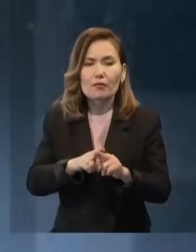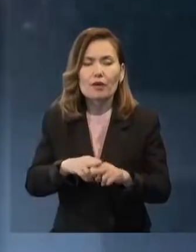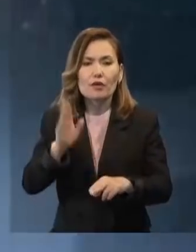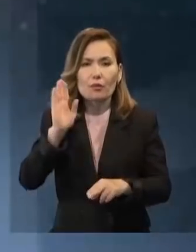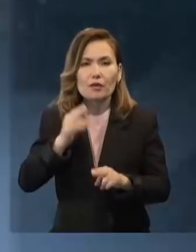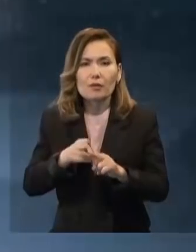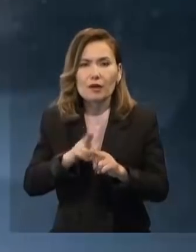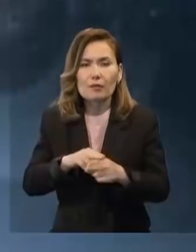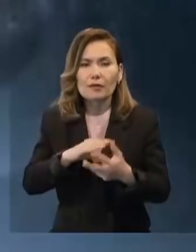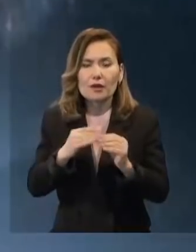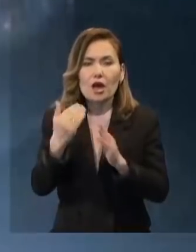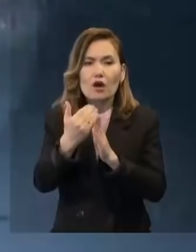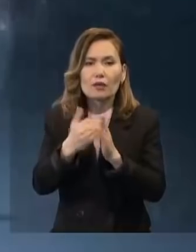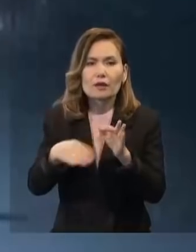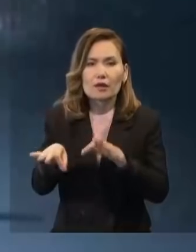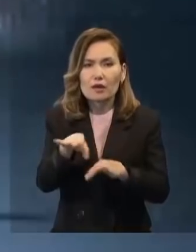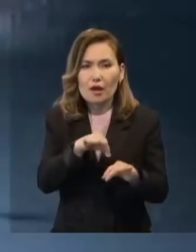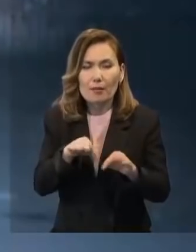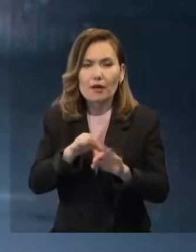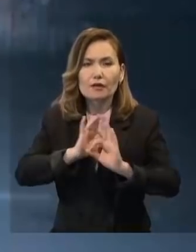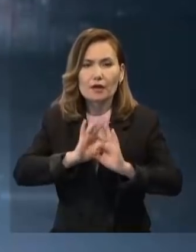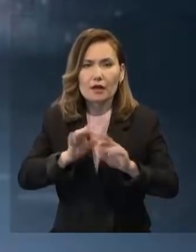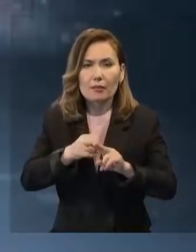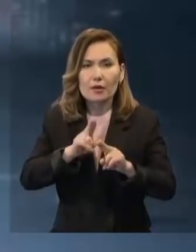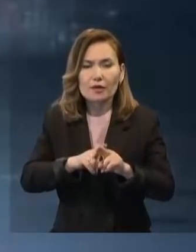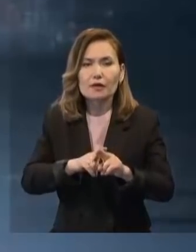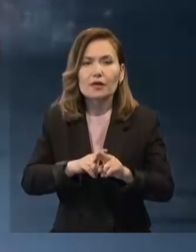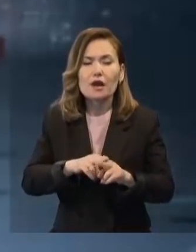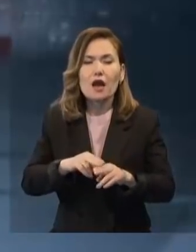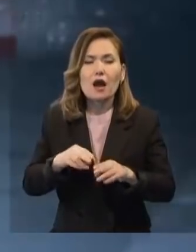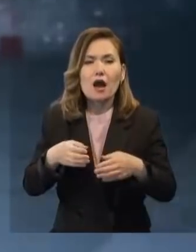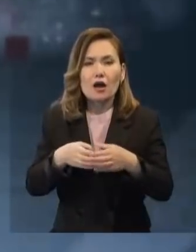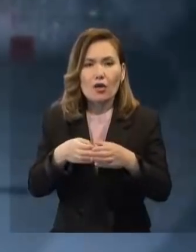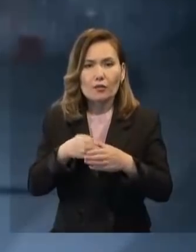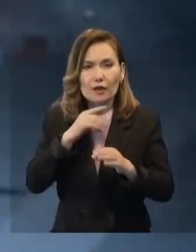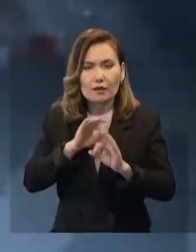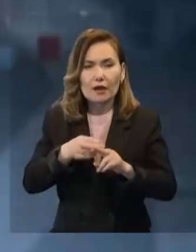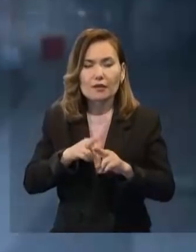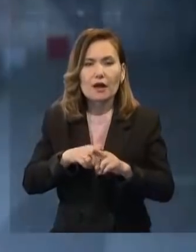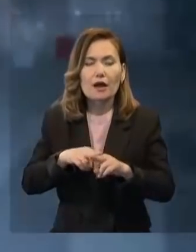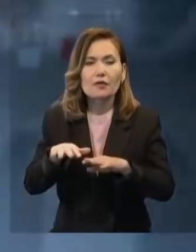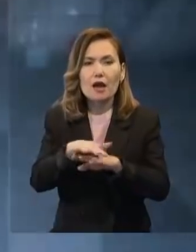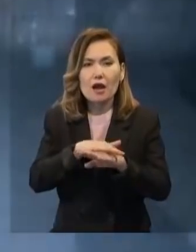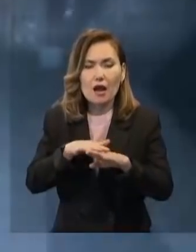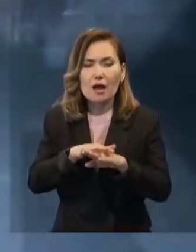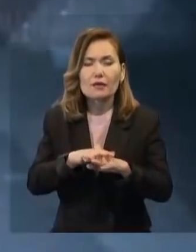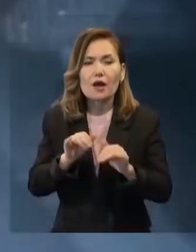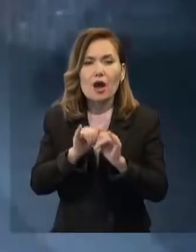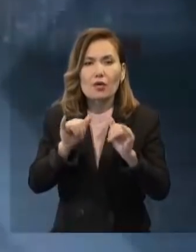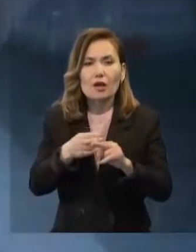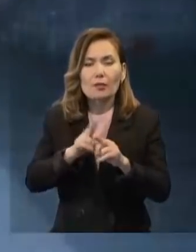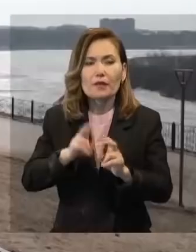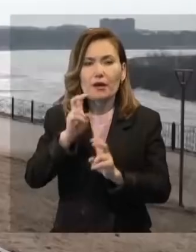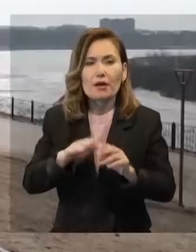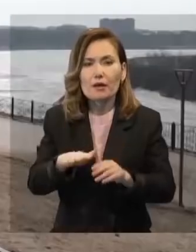дейді. Берекелі бастама жобасын таныстыру кезінде Q88 урбанистер қауымдастығы. Халық саны мен аумағы бірдей әрі